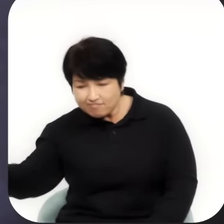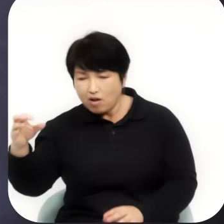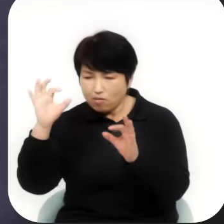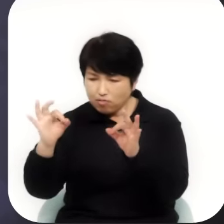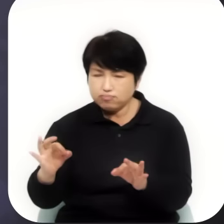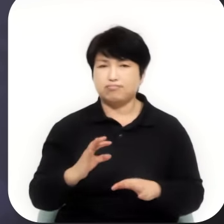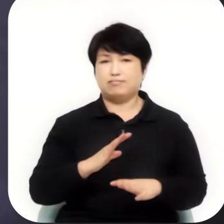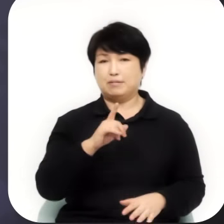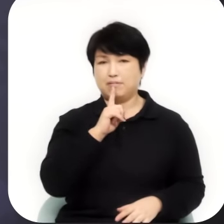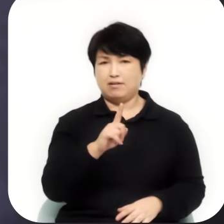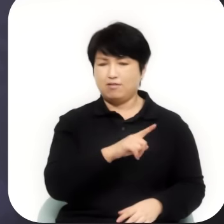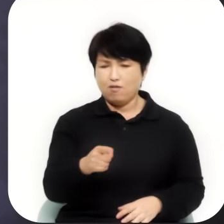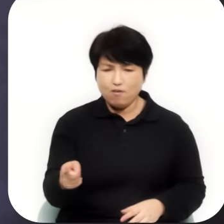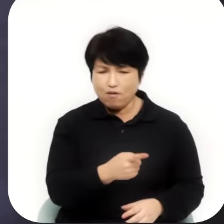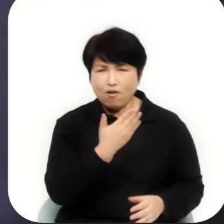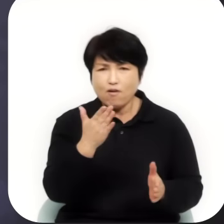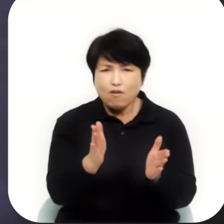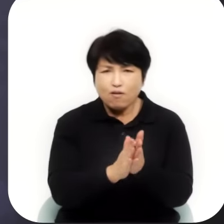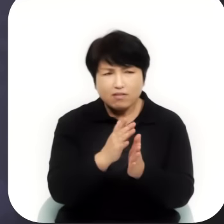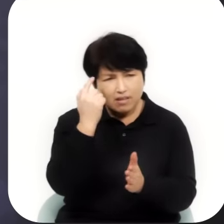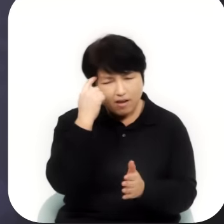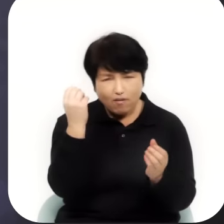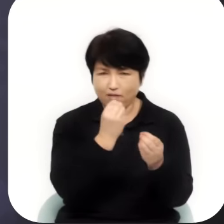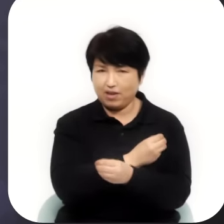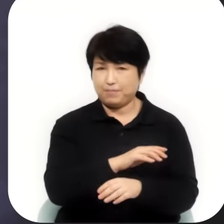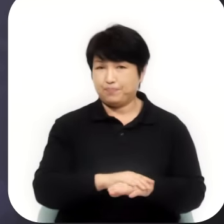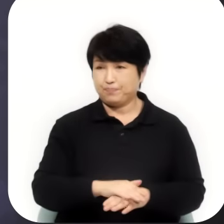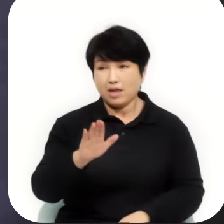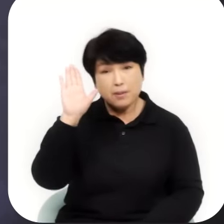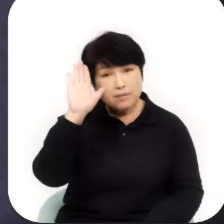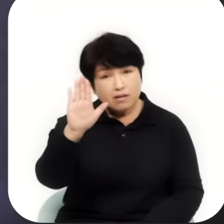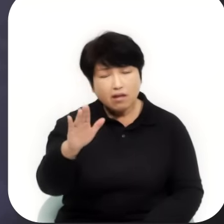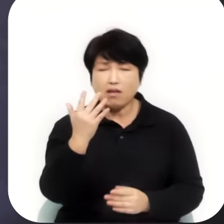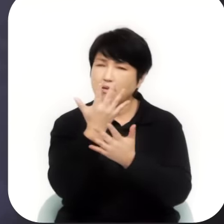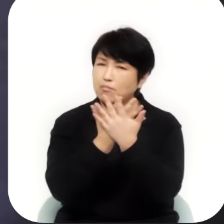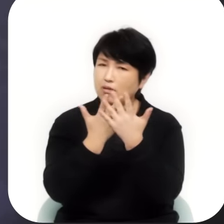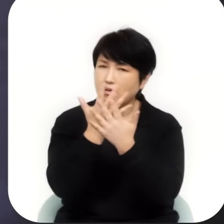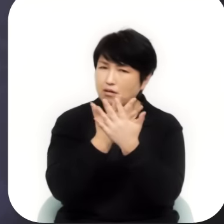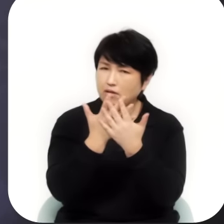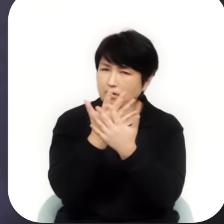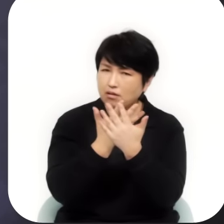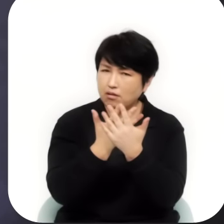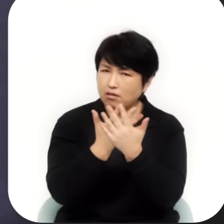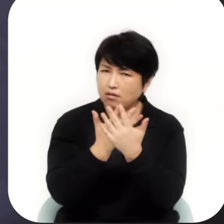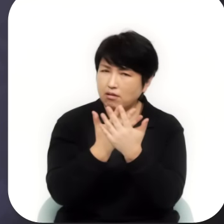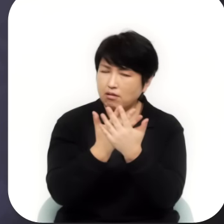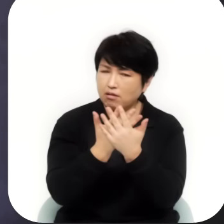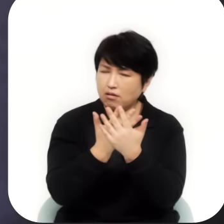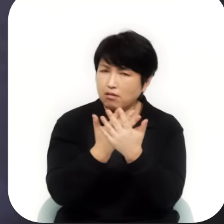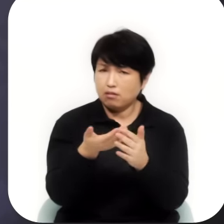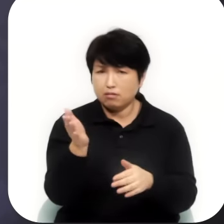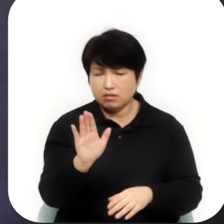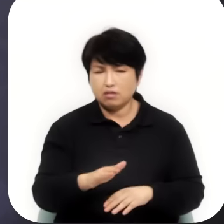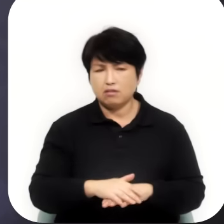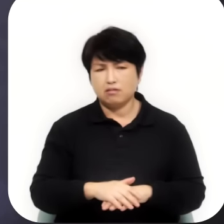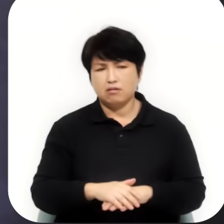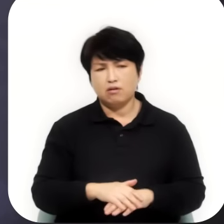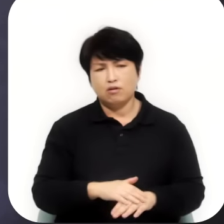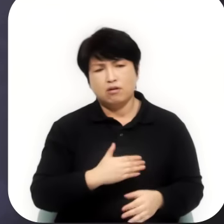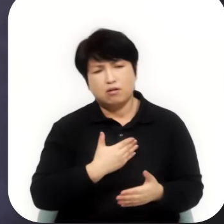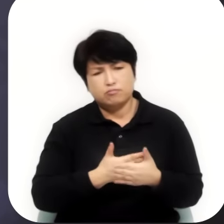인해서 괴로움이 생긴다. 또 잊지도 않는 미래를 자꾸 생각하면 어떠냐? 마음이